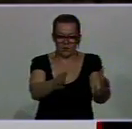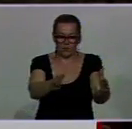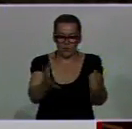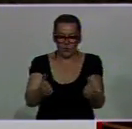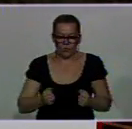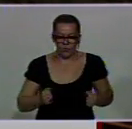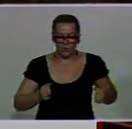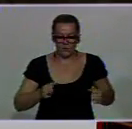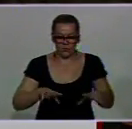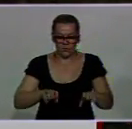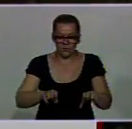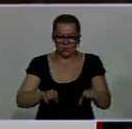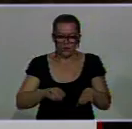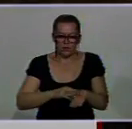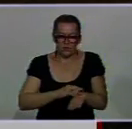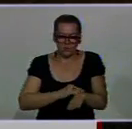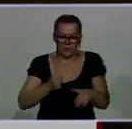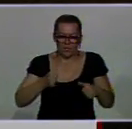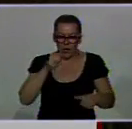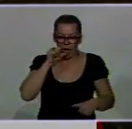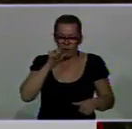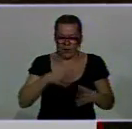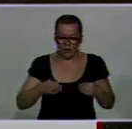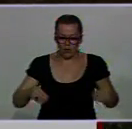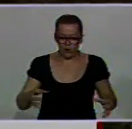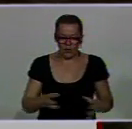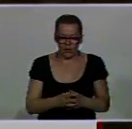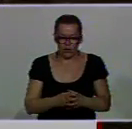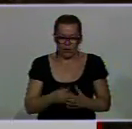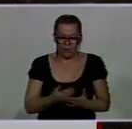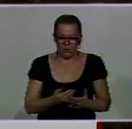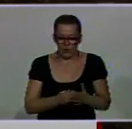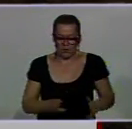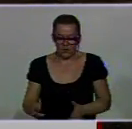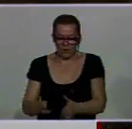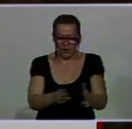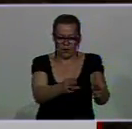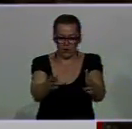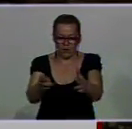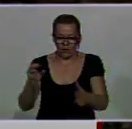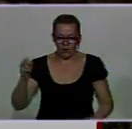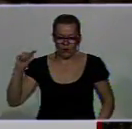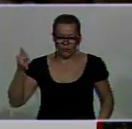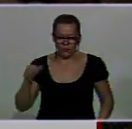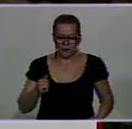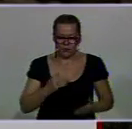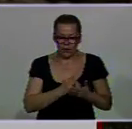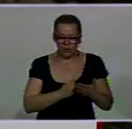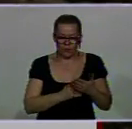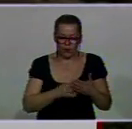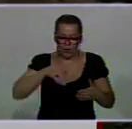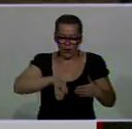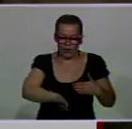de pământ. Vă spuneam că sunt echipă de la Apele Române pentru că și albia râului Olteț este afectată de această alunecare, dar și